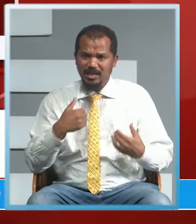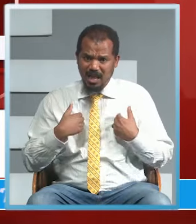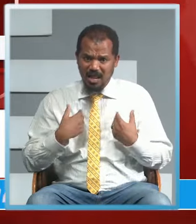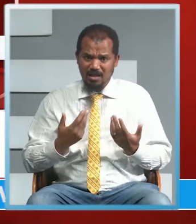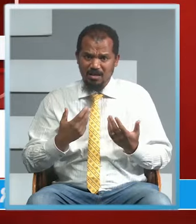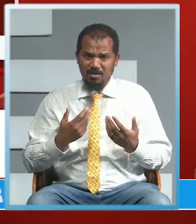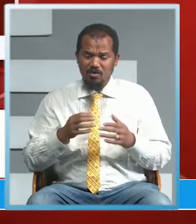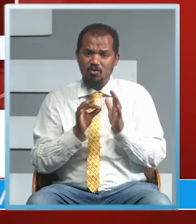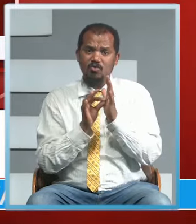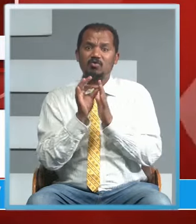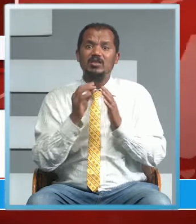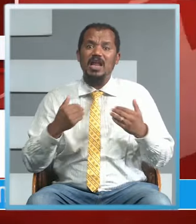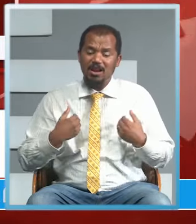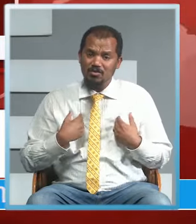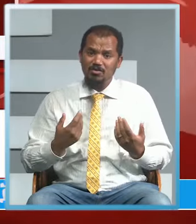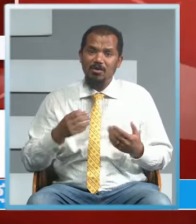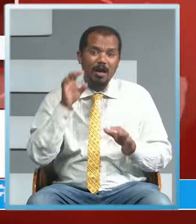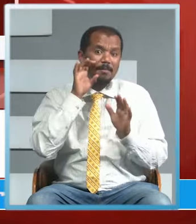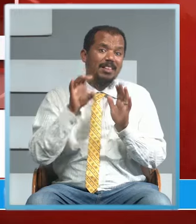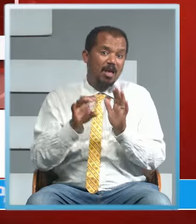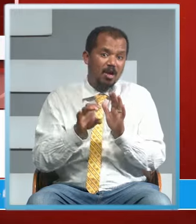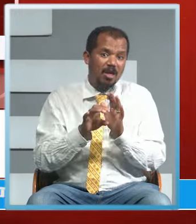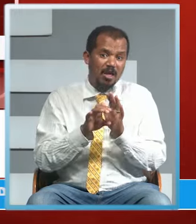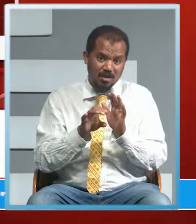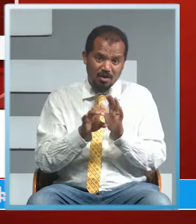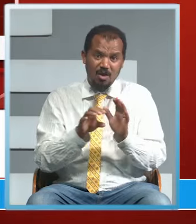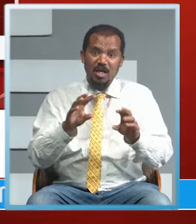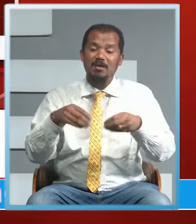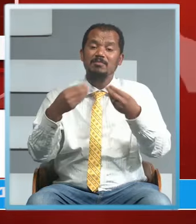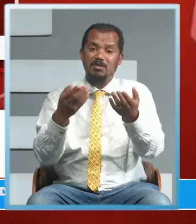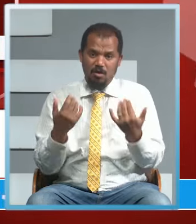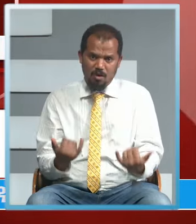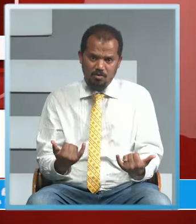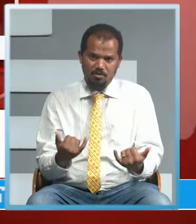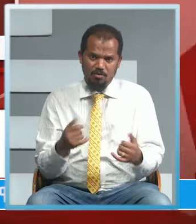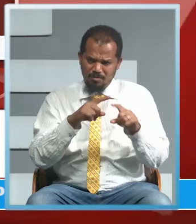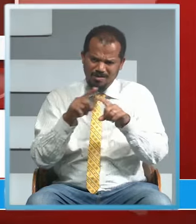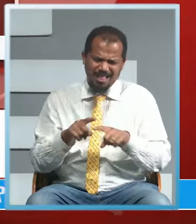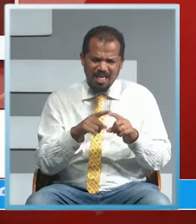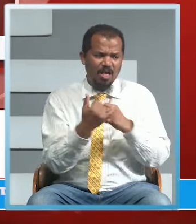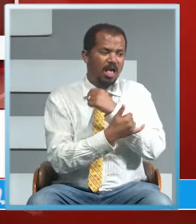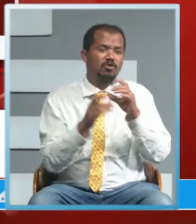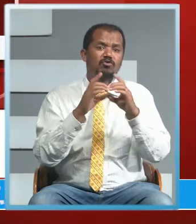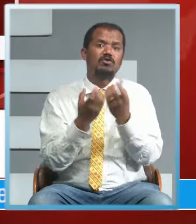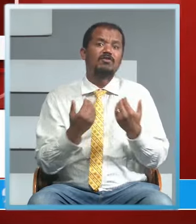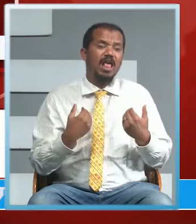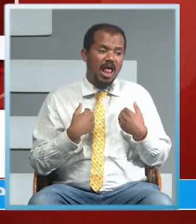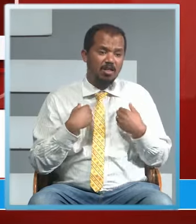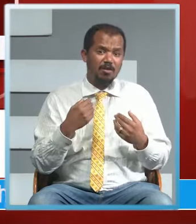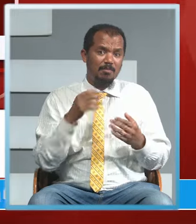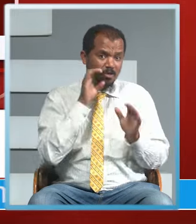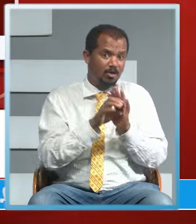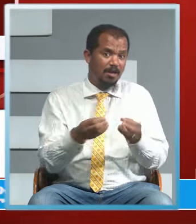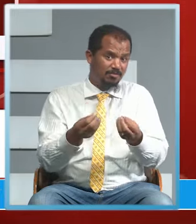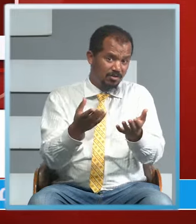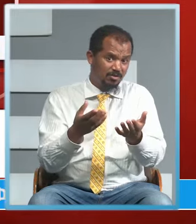ያለው መለያ ኮዶች ያሉት መታወቂያ የሚሰጠው በተለያዩ የሀገሪቱ ክፍል ያለው መታወቂያ